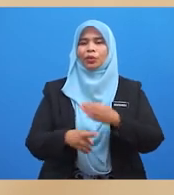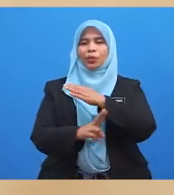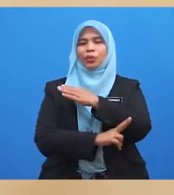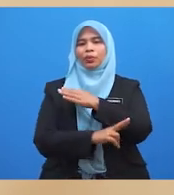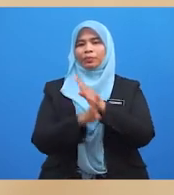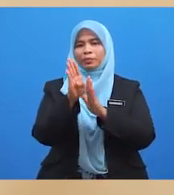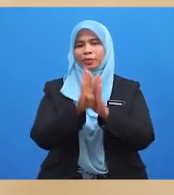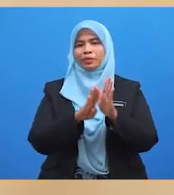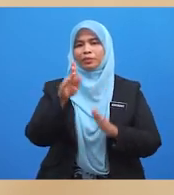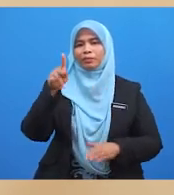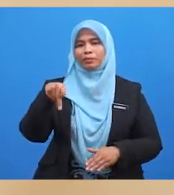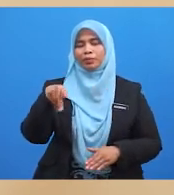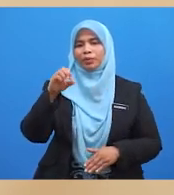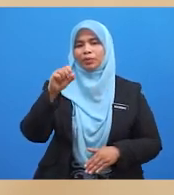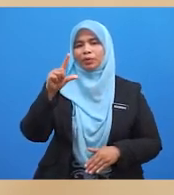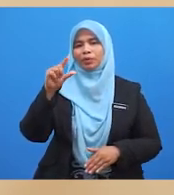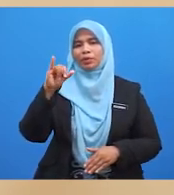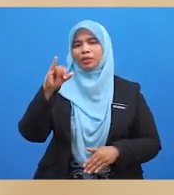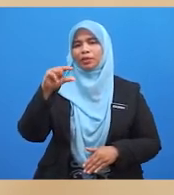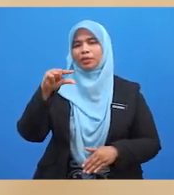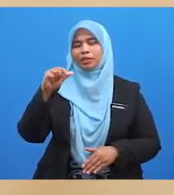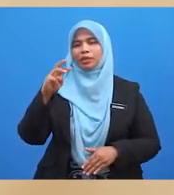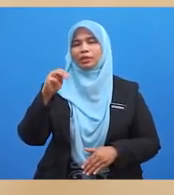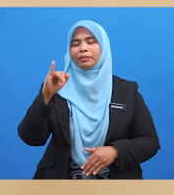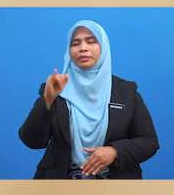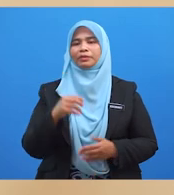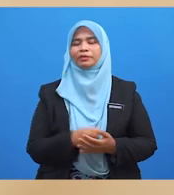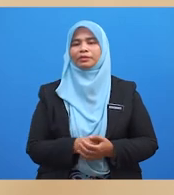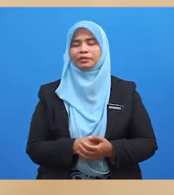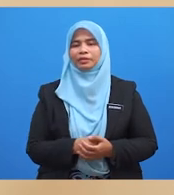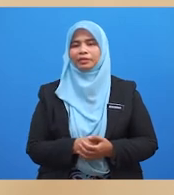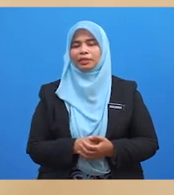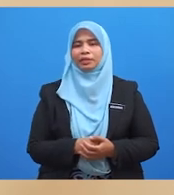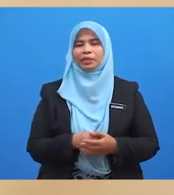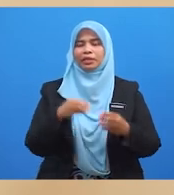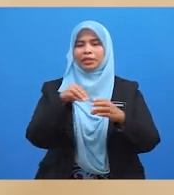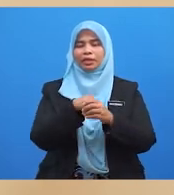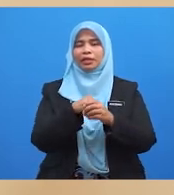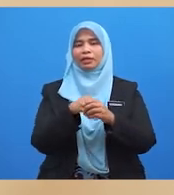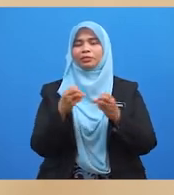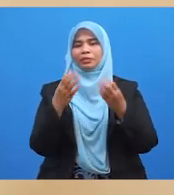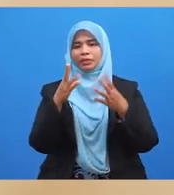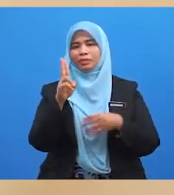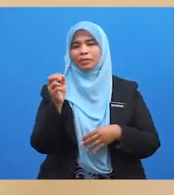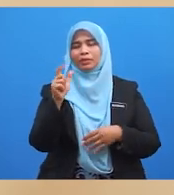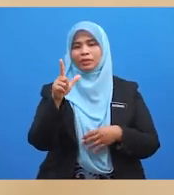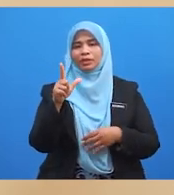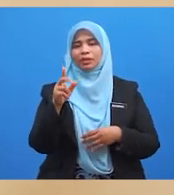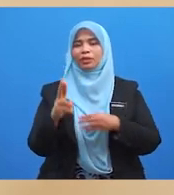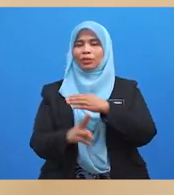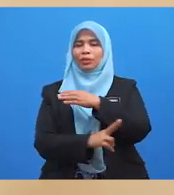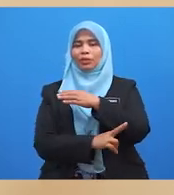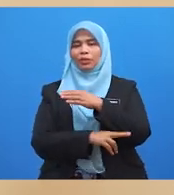hukum berpoligami. Hukum asalnya adalah harus. Namun, dalam beberapa hal,